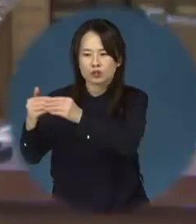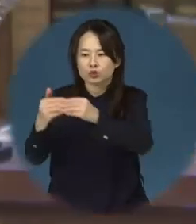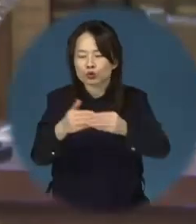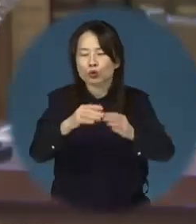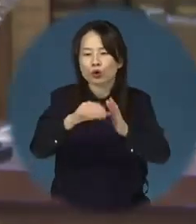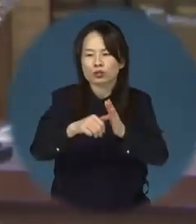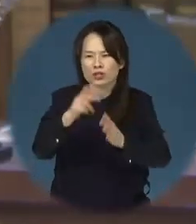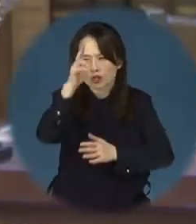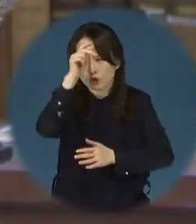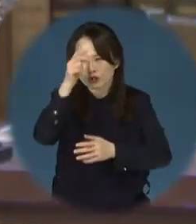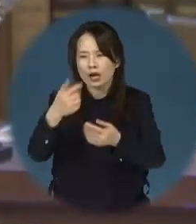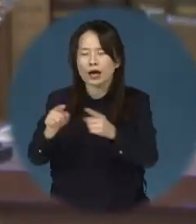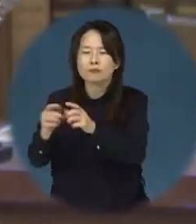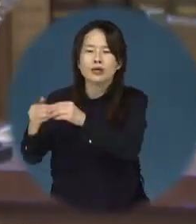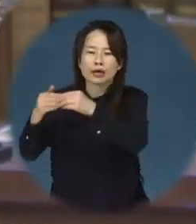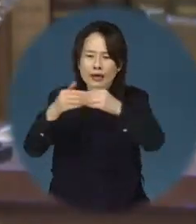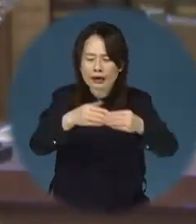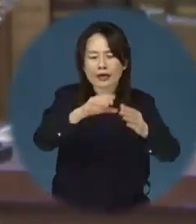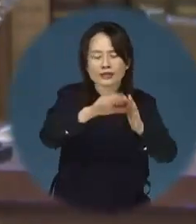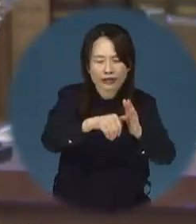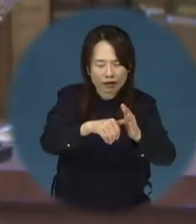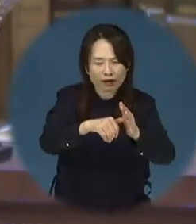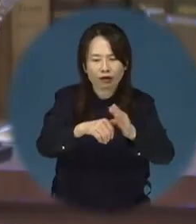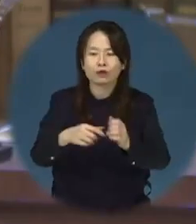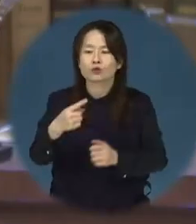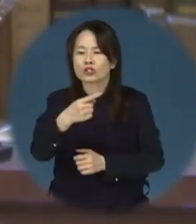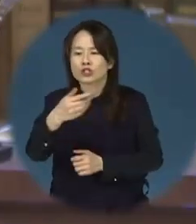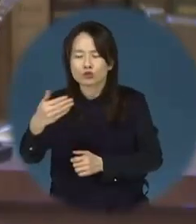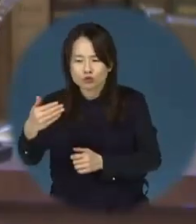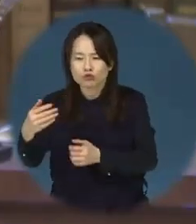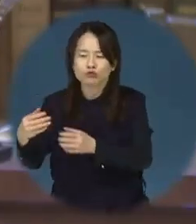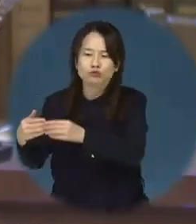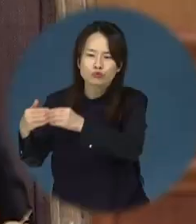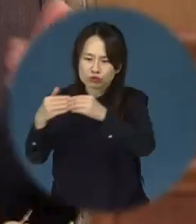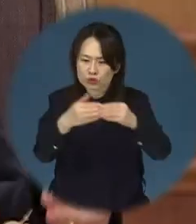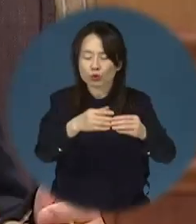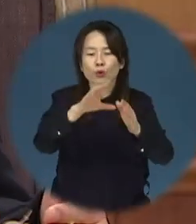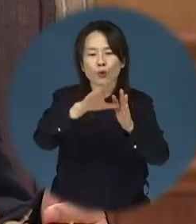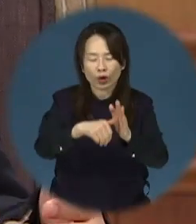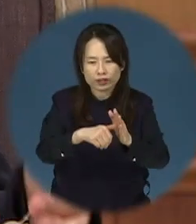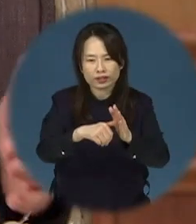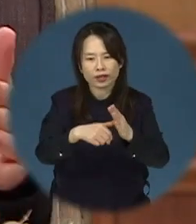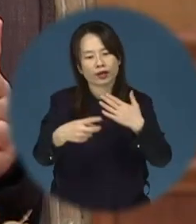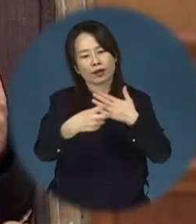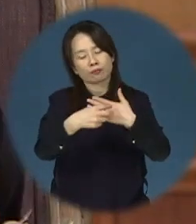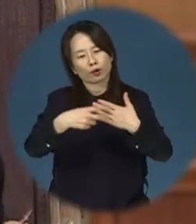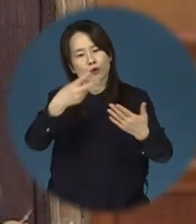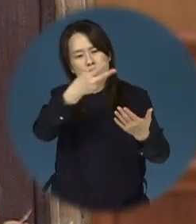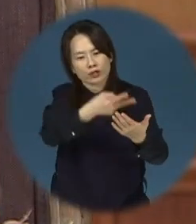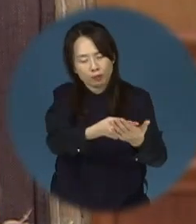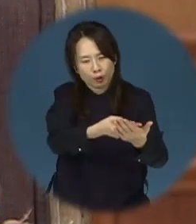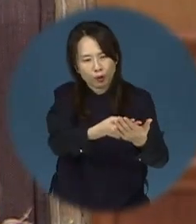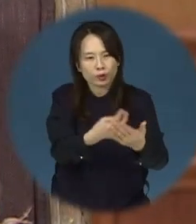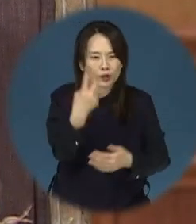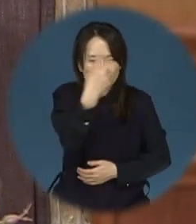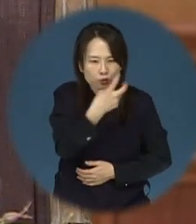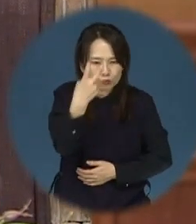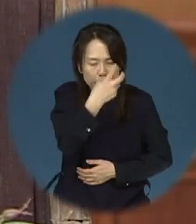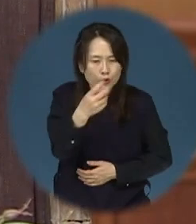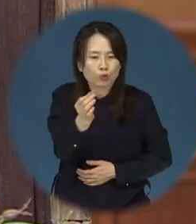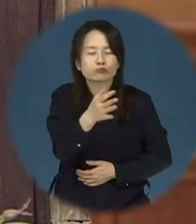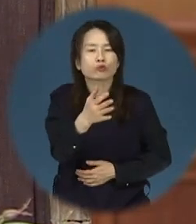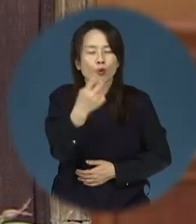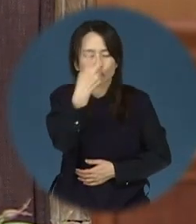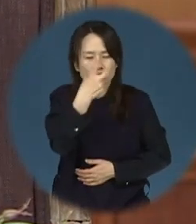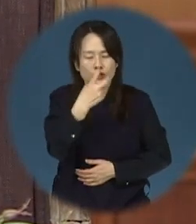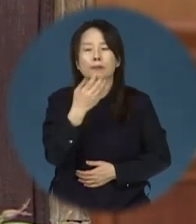있었어요. 경찰이 출동해서 예, 출동해야지만 구급차를 타고 와야 예, 예 그래야지만 시립병원에 들어와서 이제 진료를 받을 수가 있어요. 무료